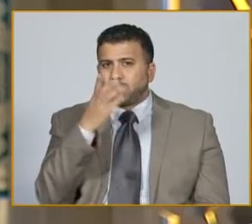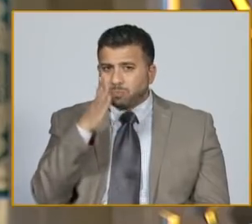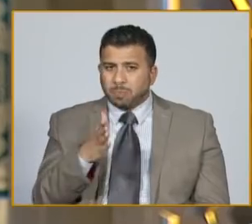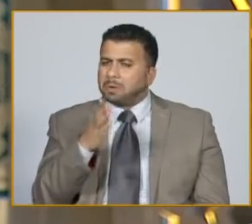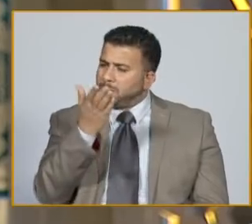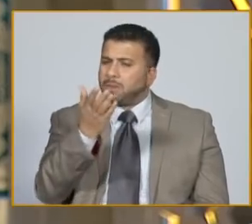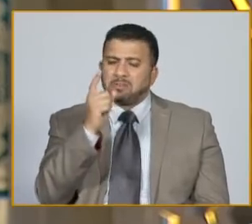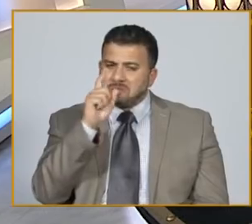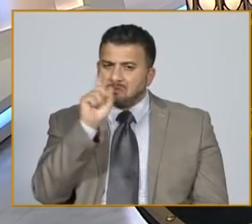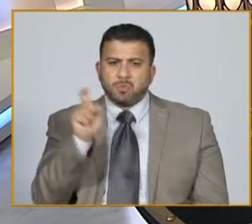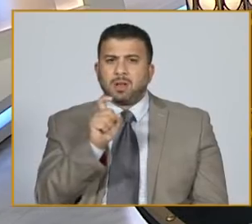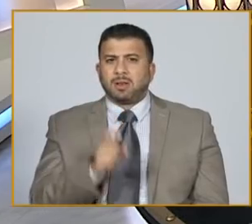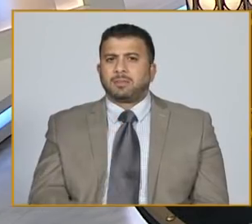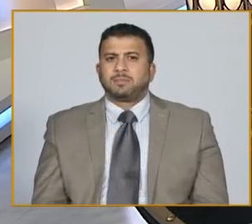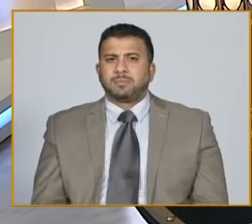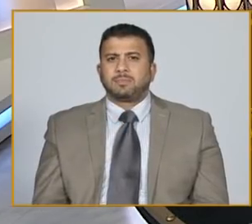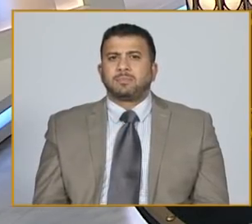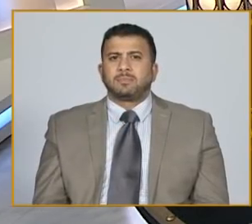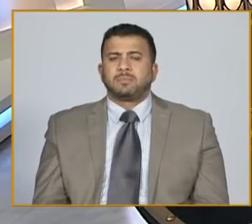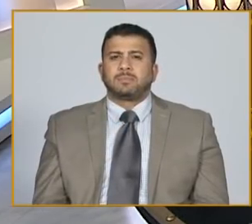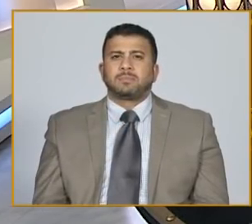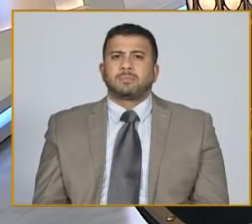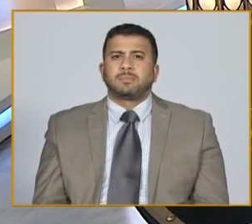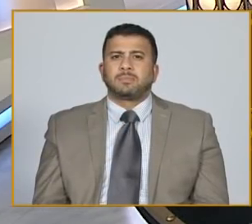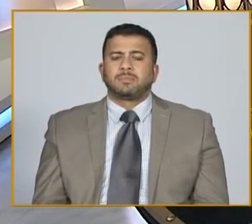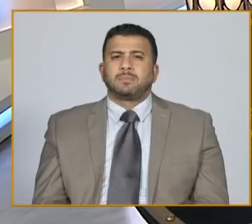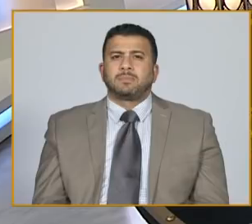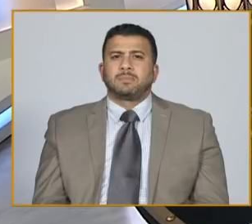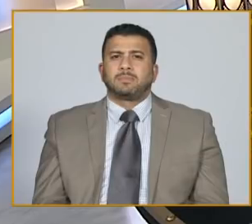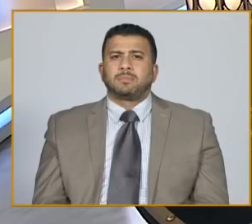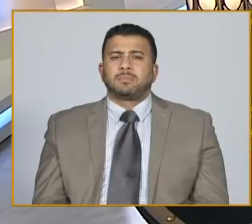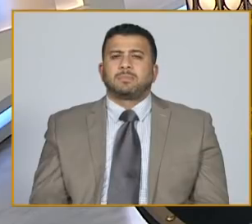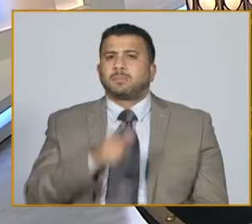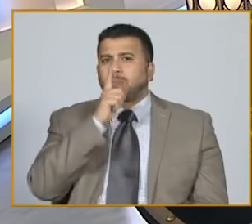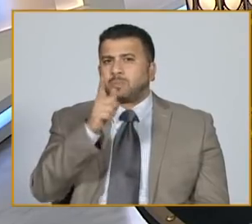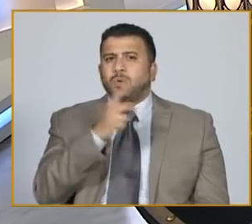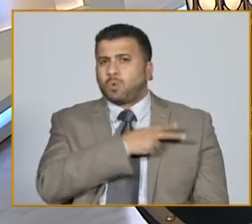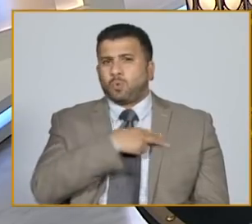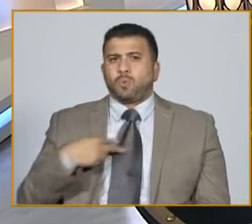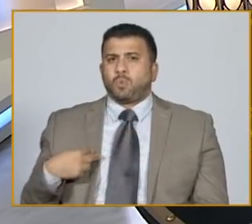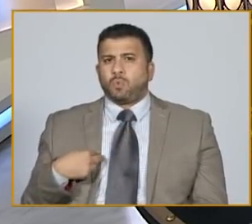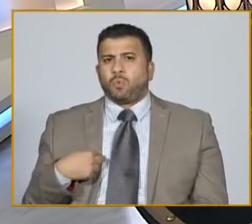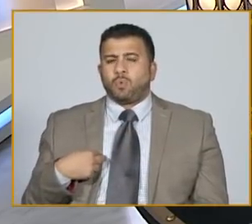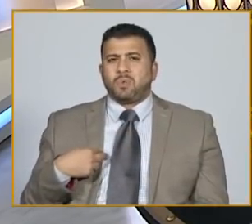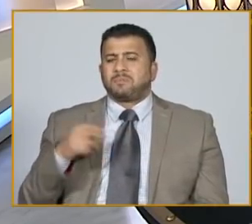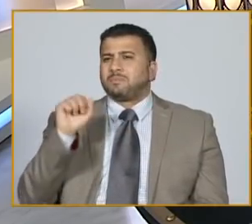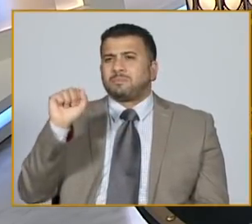شيخ عندي كان مبلغ يم الحكومة، طبعا المبلغ